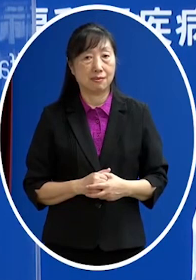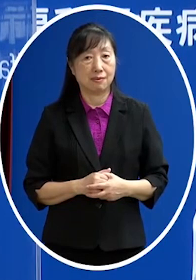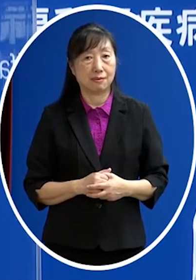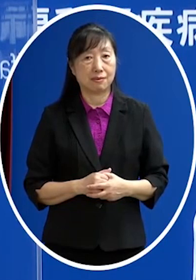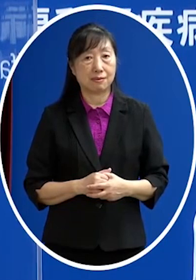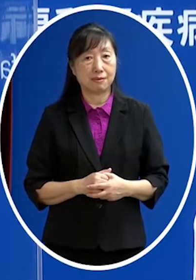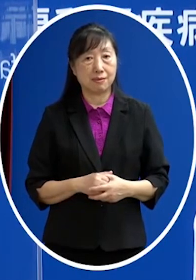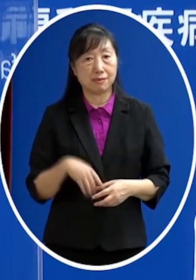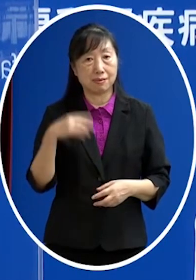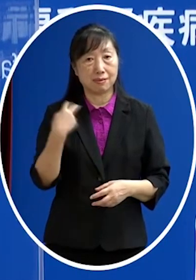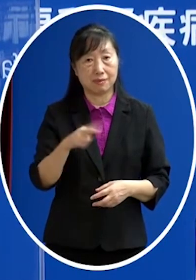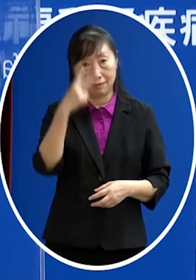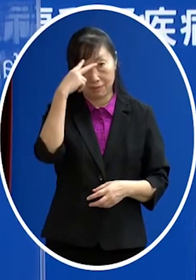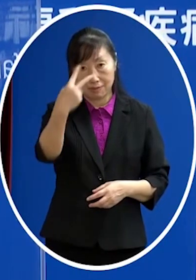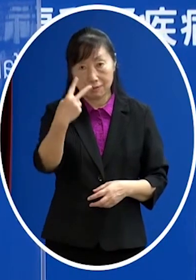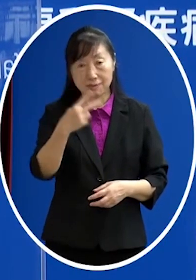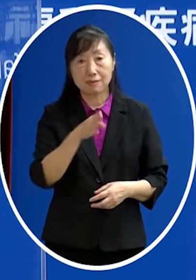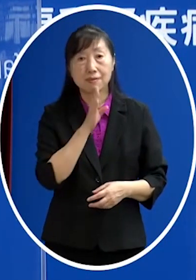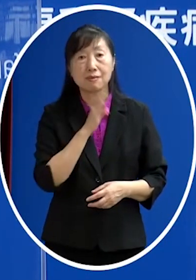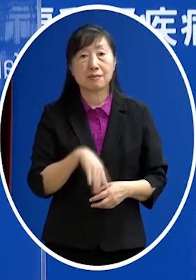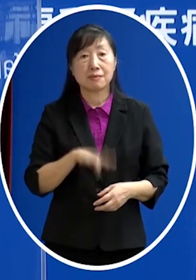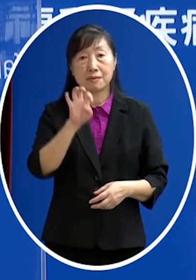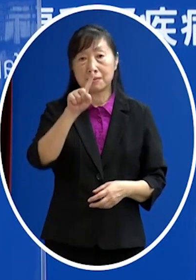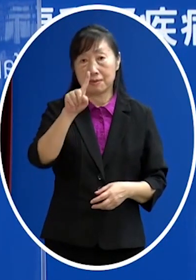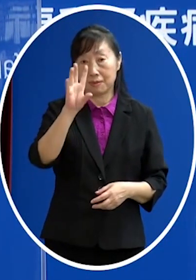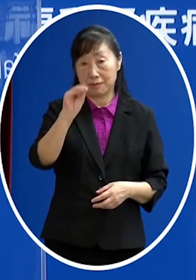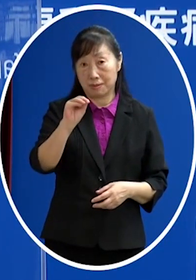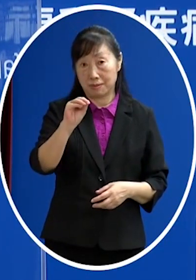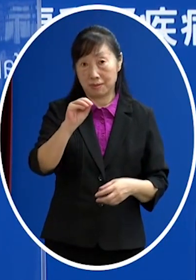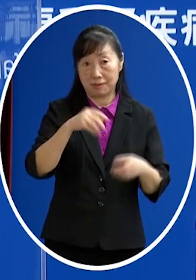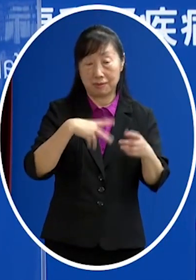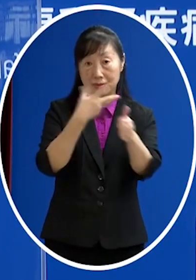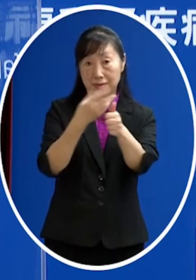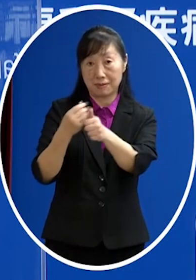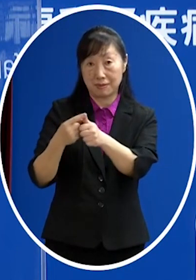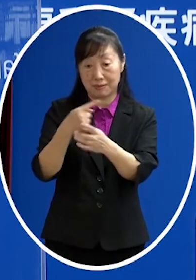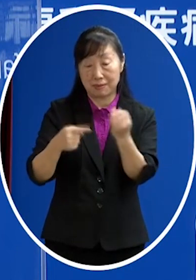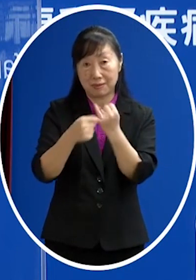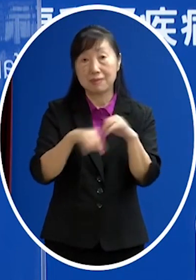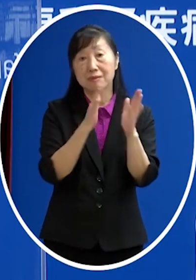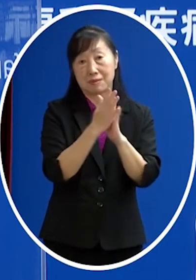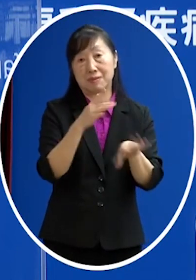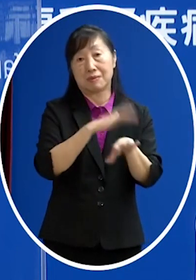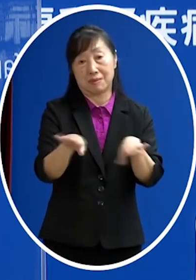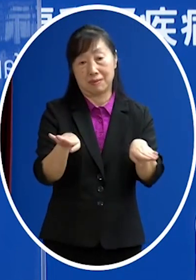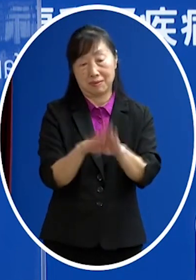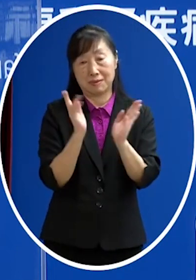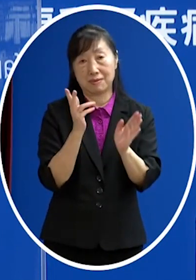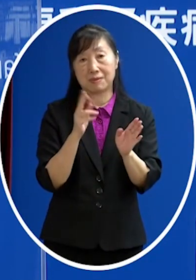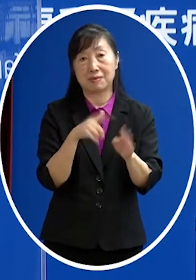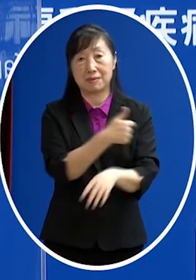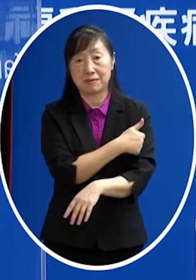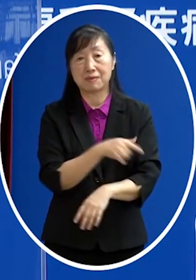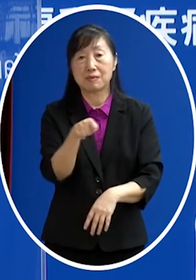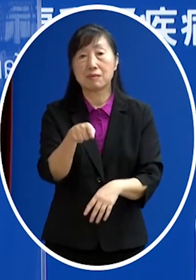再过2天那我们这次41万剂的疫苗就会开打。那方向上面基本